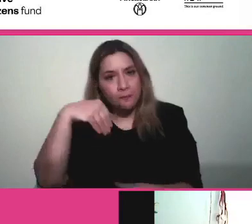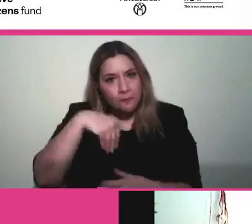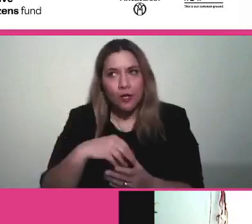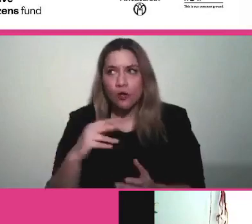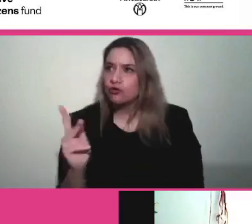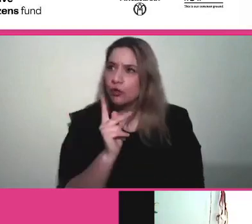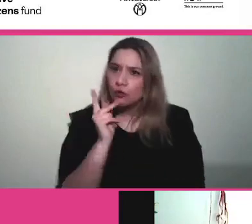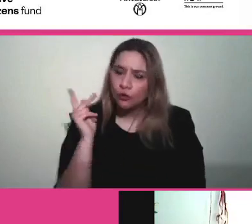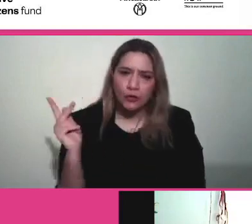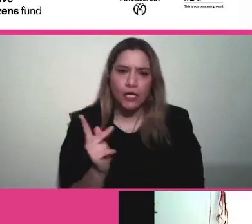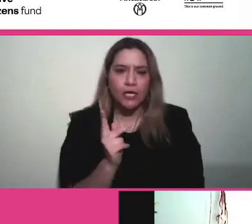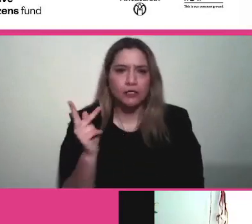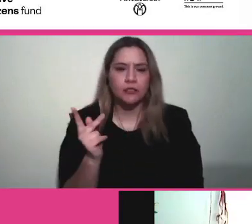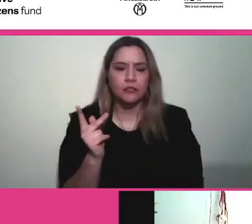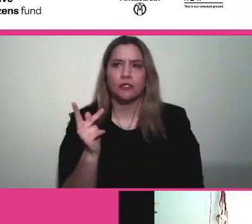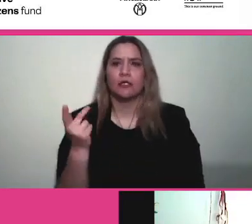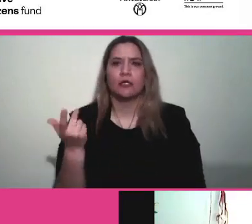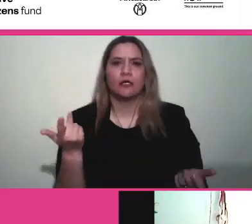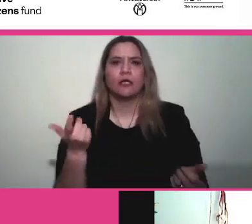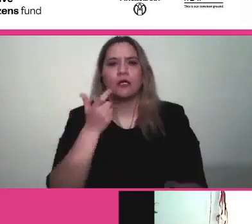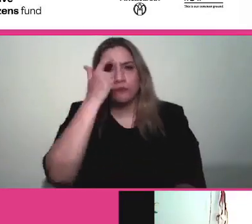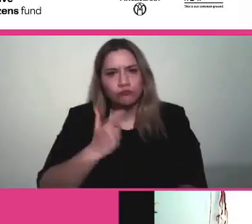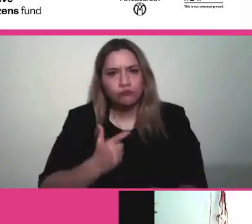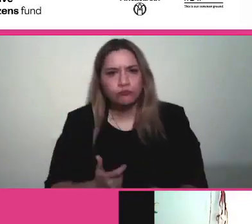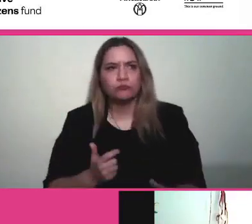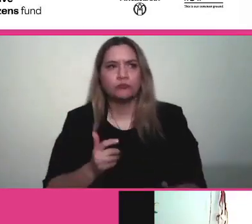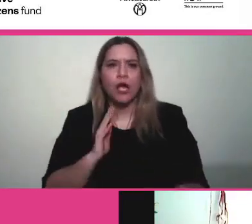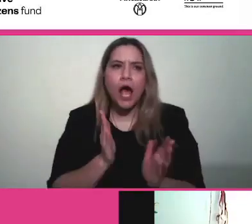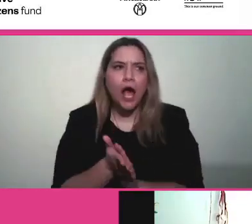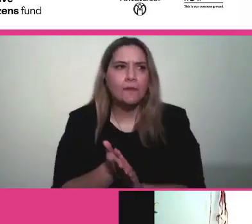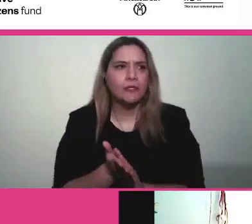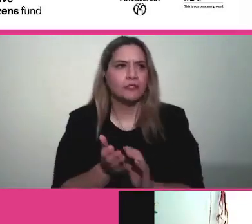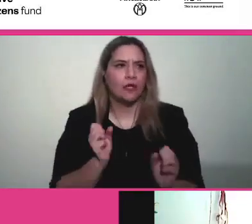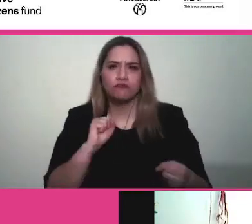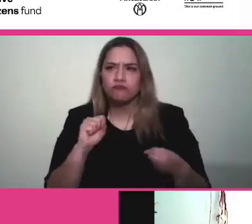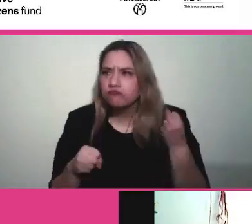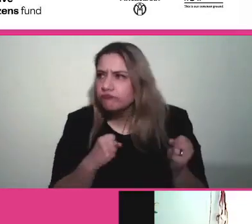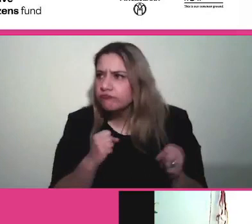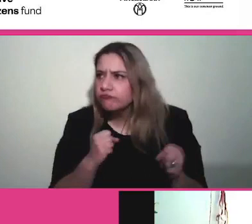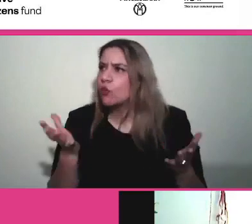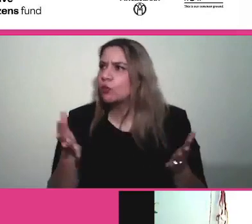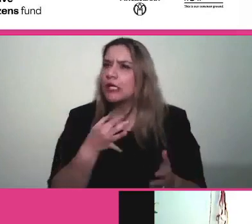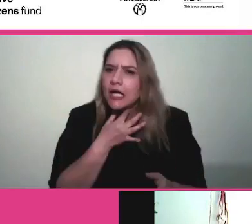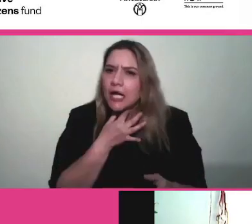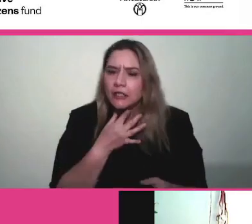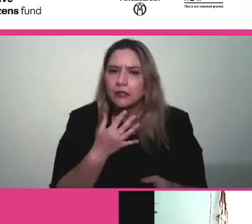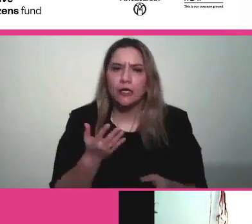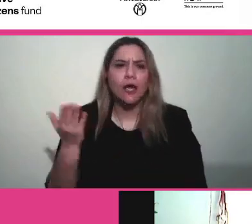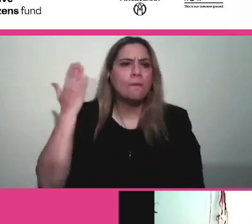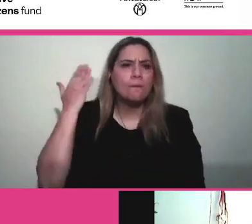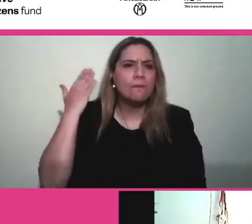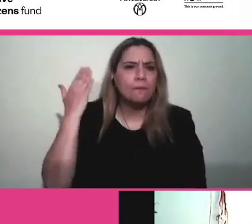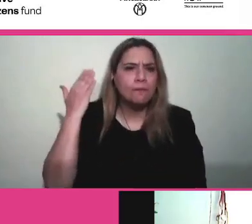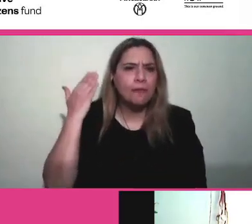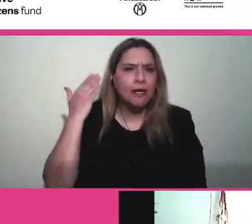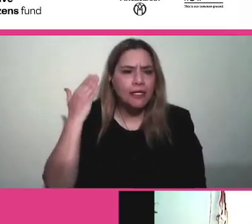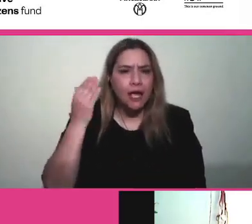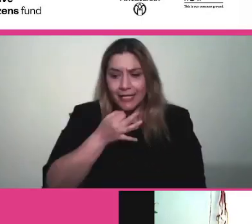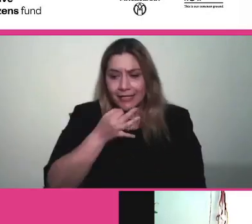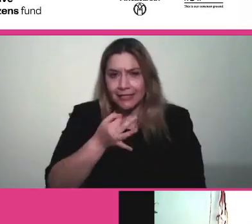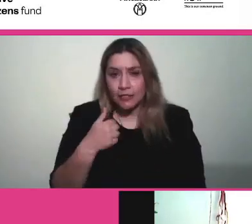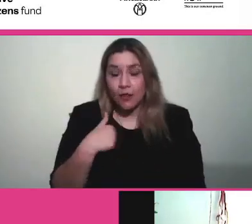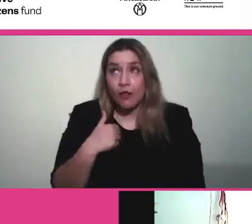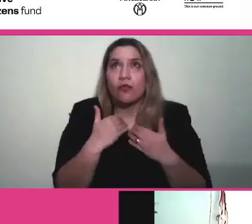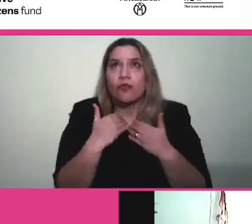να δράτω άμεσα σε ό,τι χρειάζεται. Παλαιότερο αυτό που εξήγησε είναι ότι δεν μπορούσα